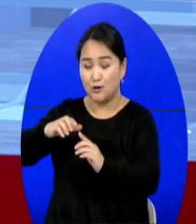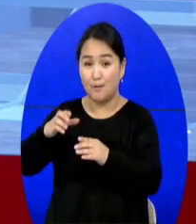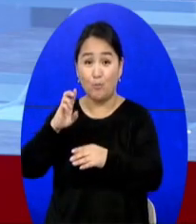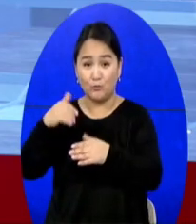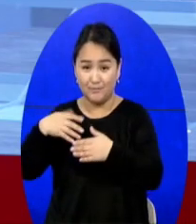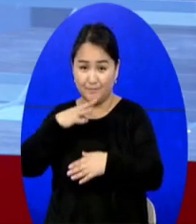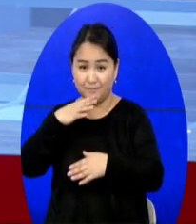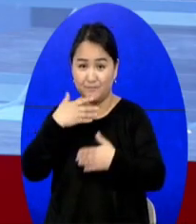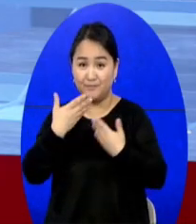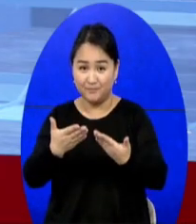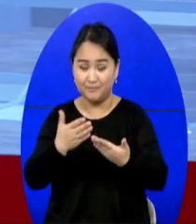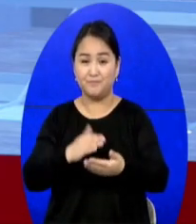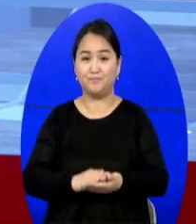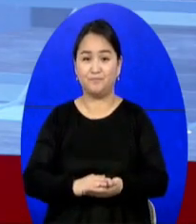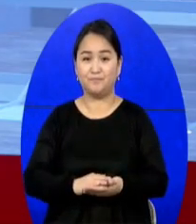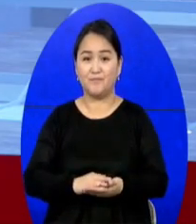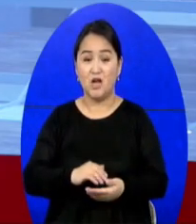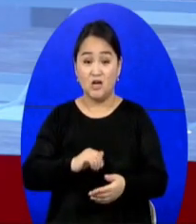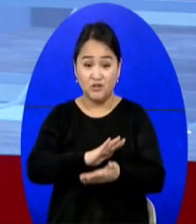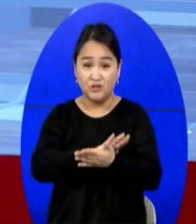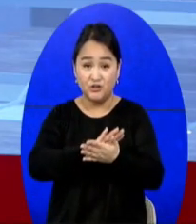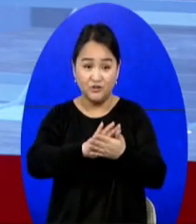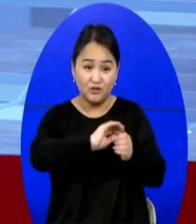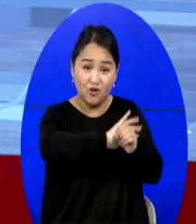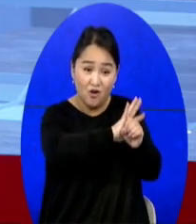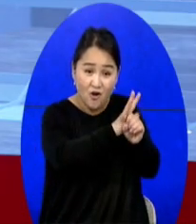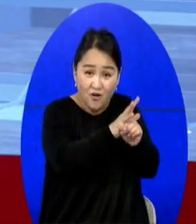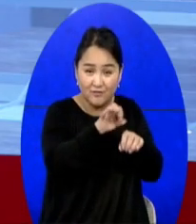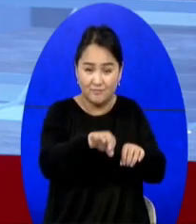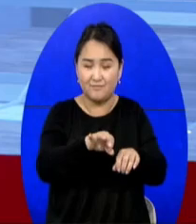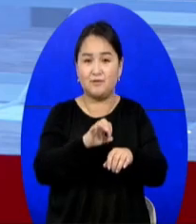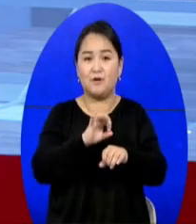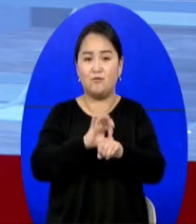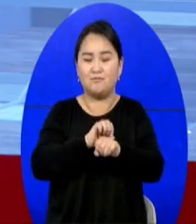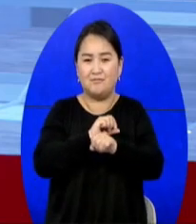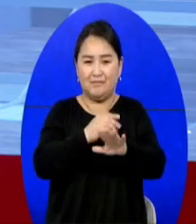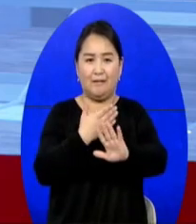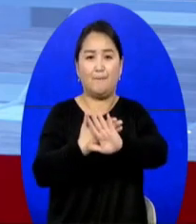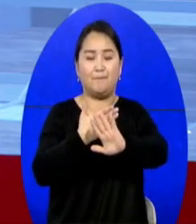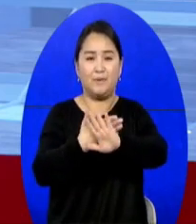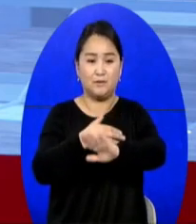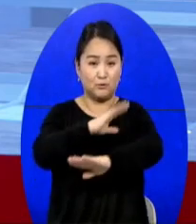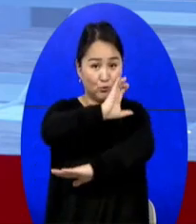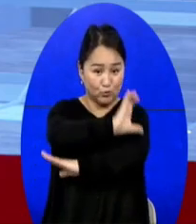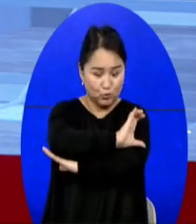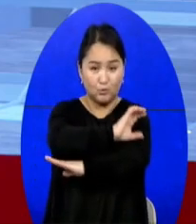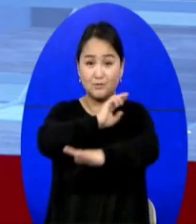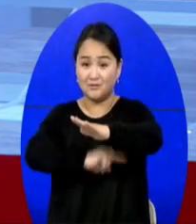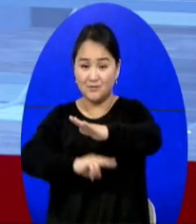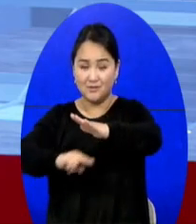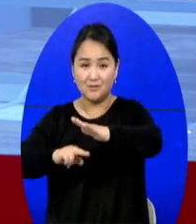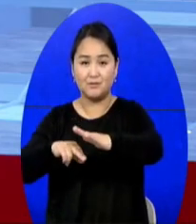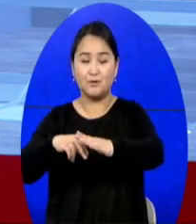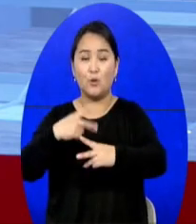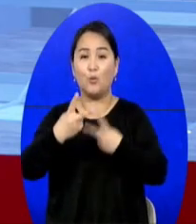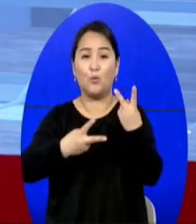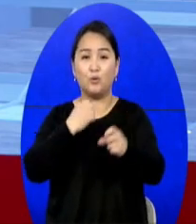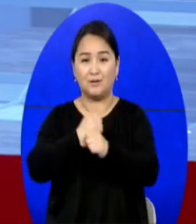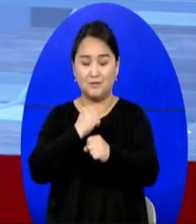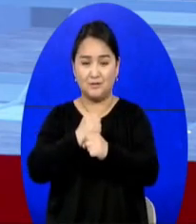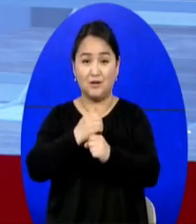Дараагийн мэдээ танилцуулъя. Шинэ төрлийн коронавирусээс өрчлөн сэргийлэх ажлын хүрээнд сургууль цэцэрлэгийн үйл ажиллагаа бүрэн зогссон, за үйлчилгээний